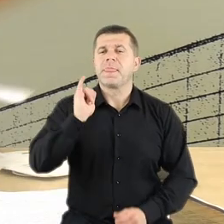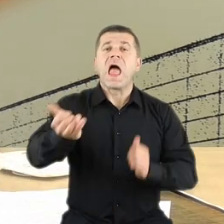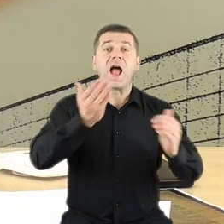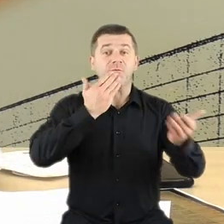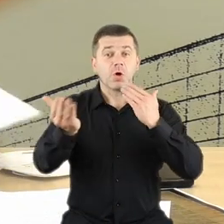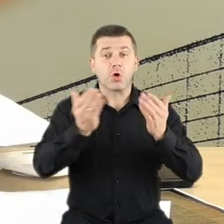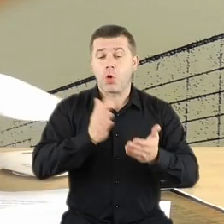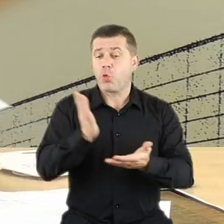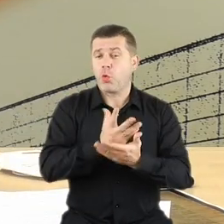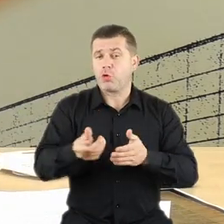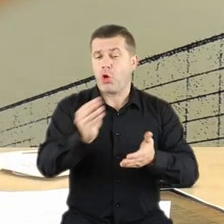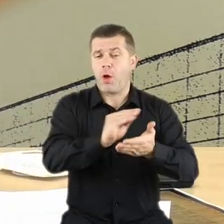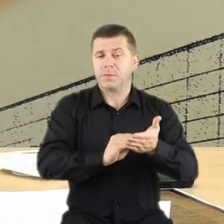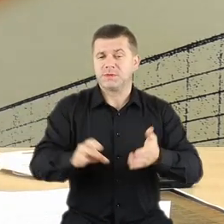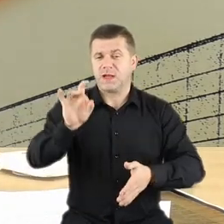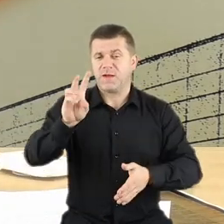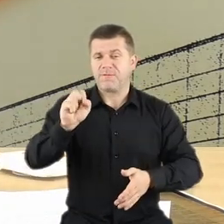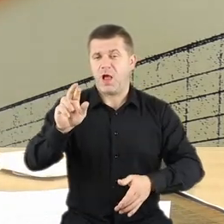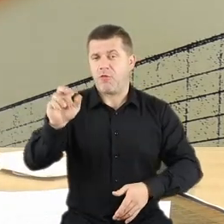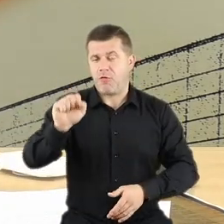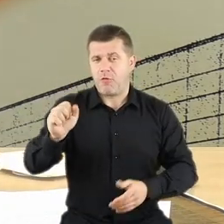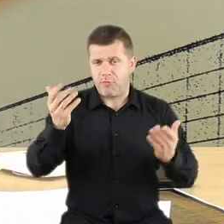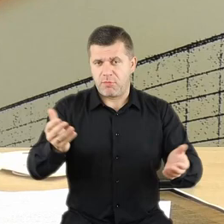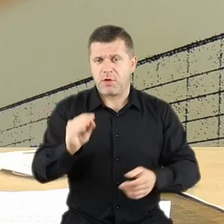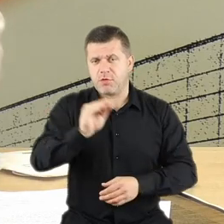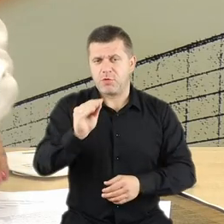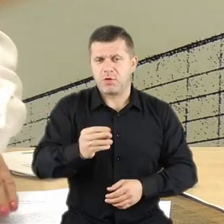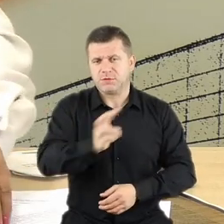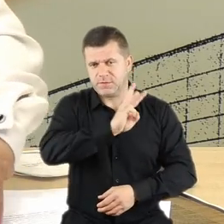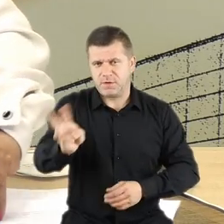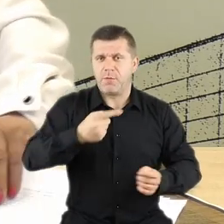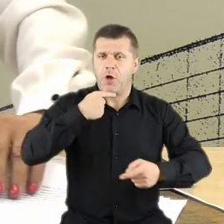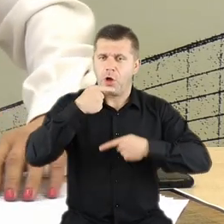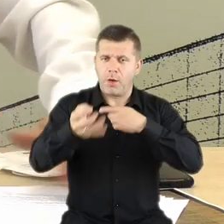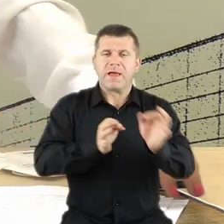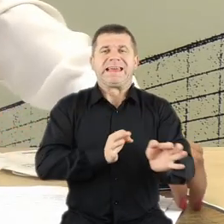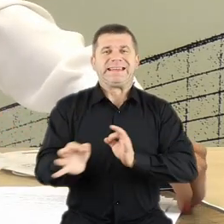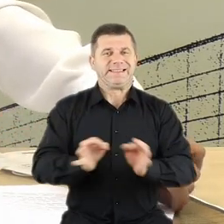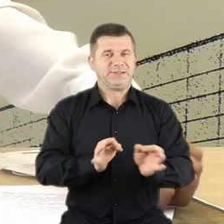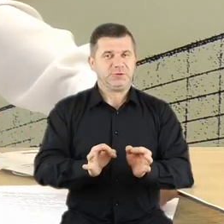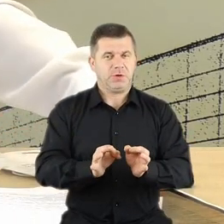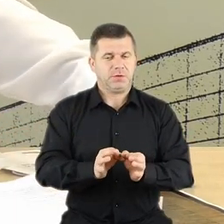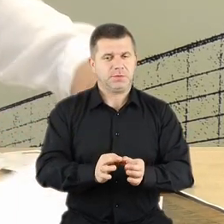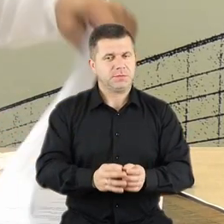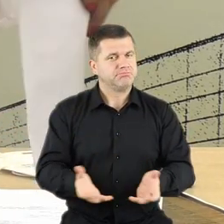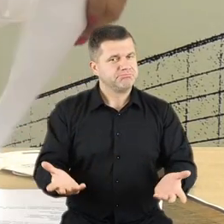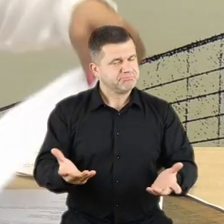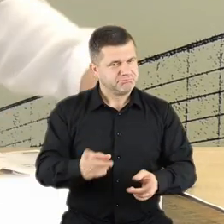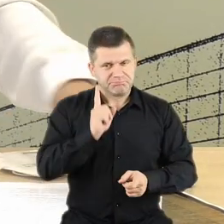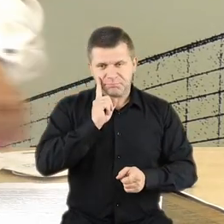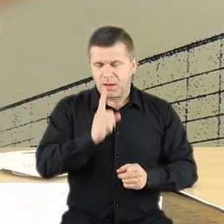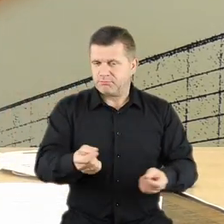wyglądała kuchnia opisane gwarą jeszcze wam opowiem historię niesamowitą